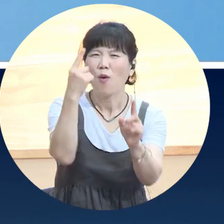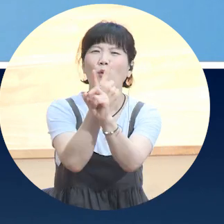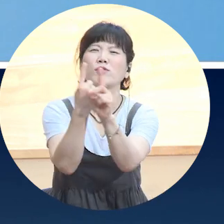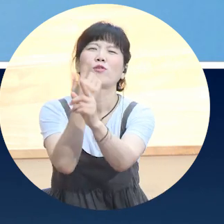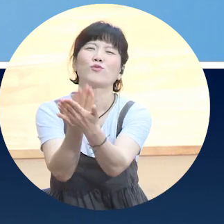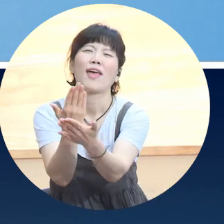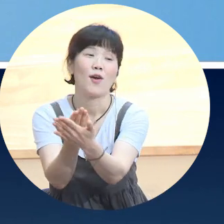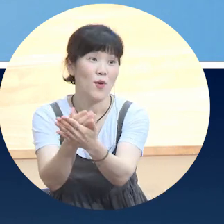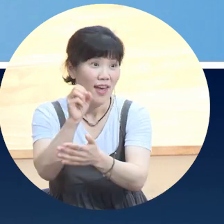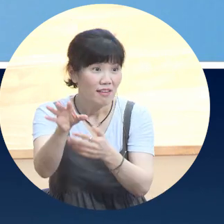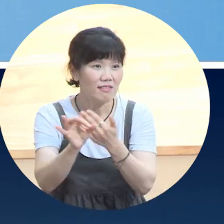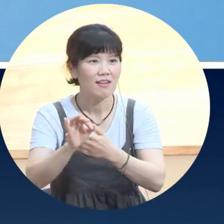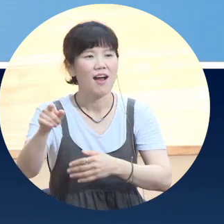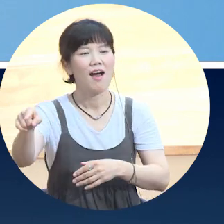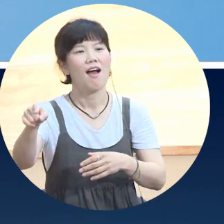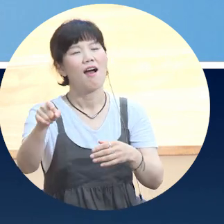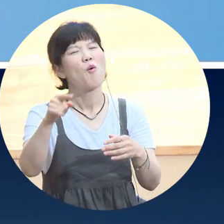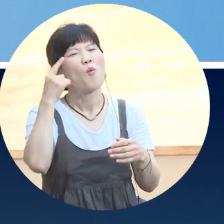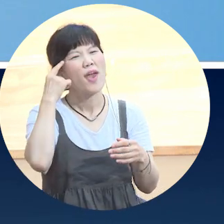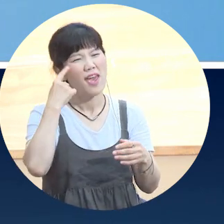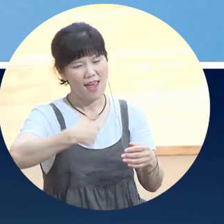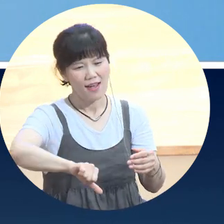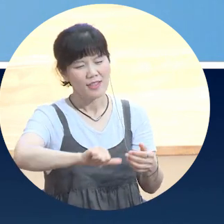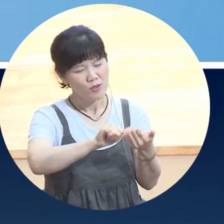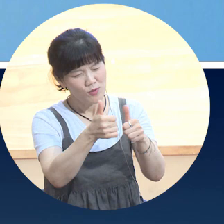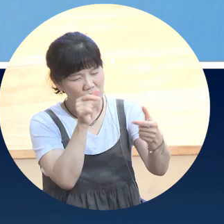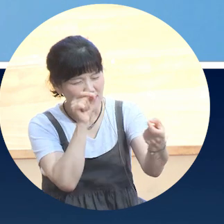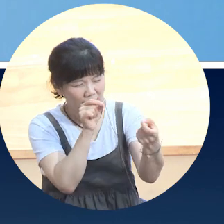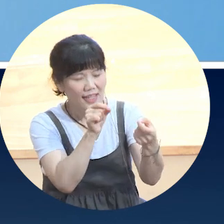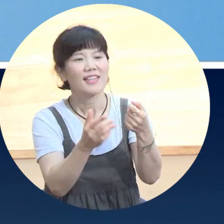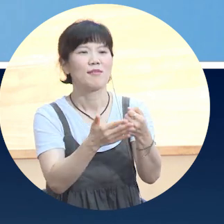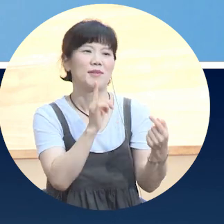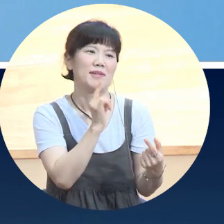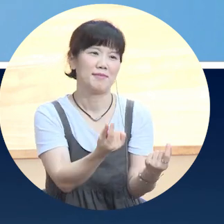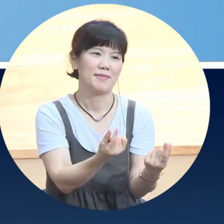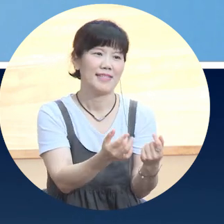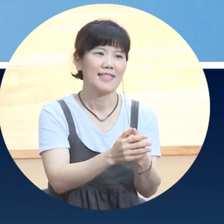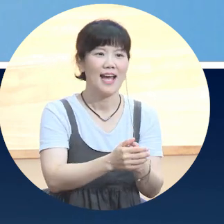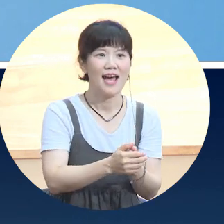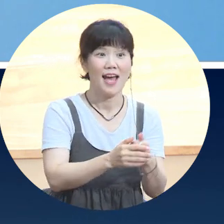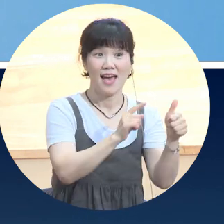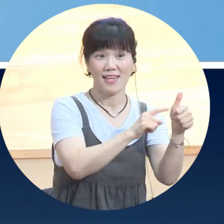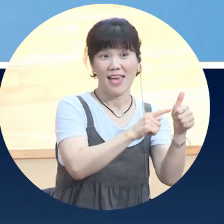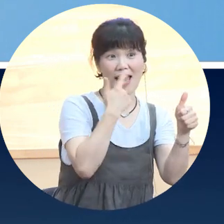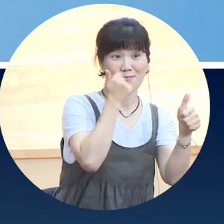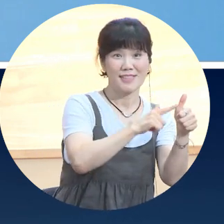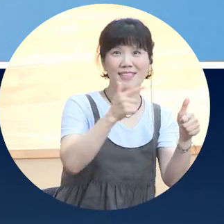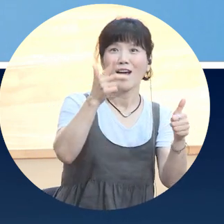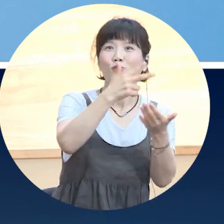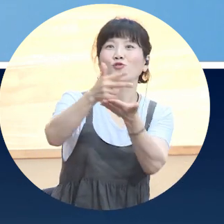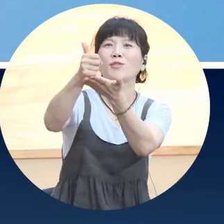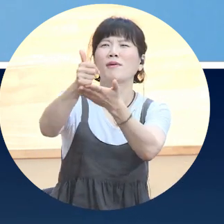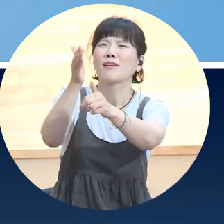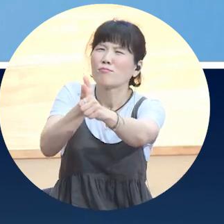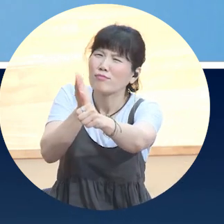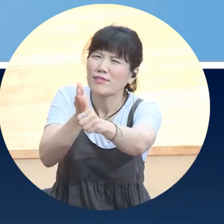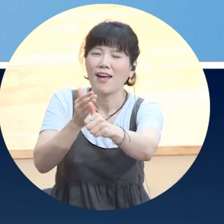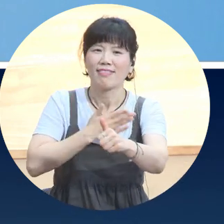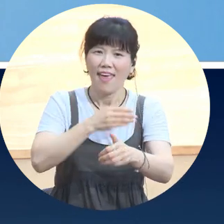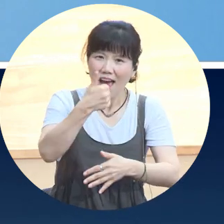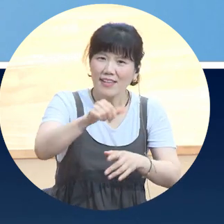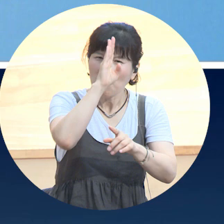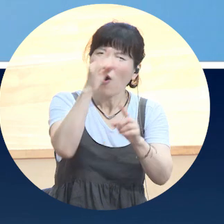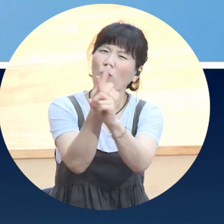죽게 되었습니다 이 아버지가 요 주님께 처음 해 에어 그리곤 내 아들의 병을 고쳐달라고 말합니다